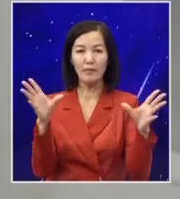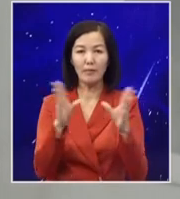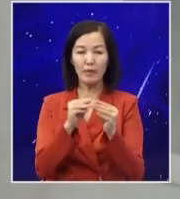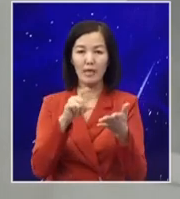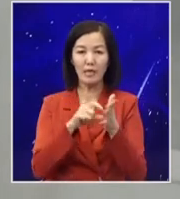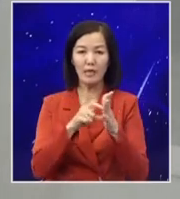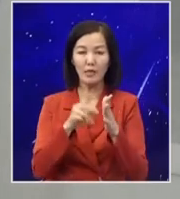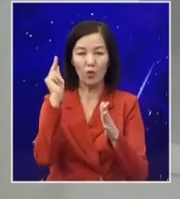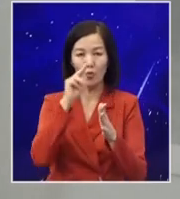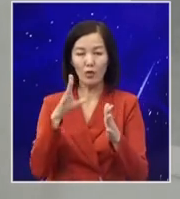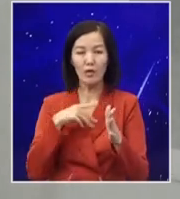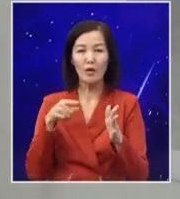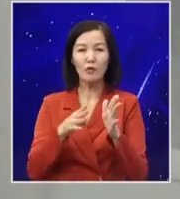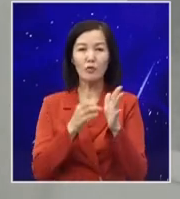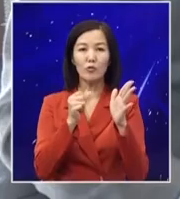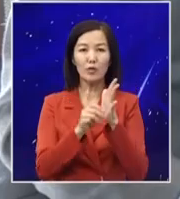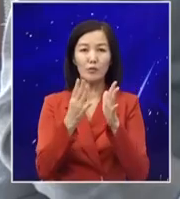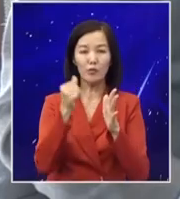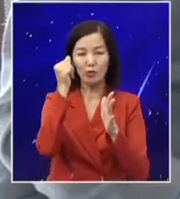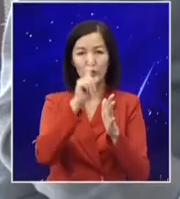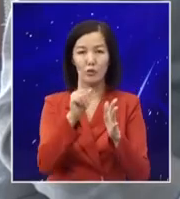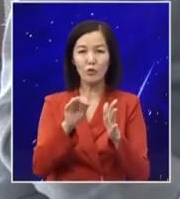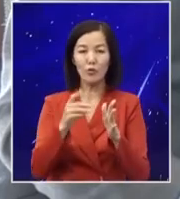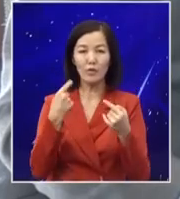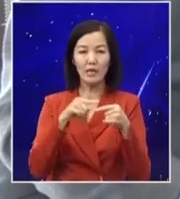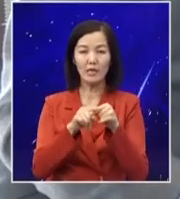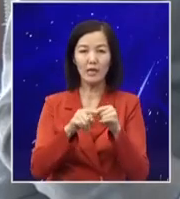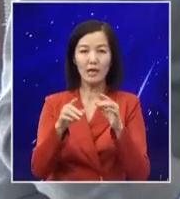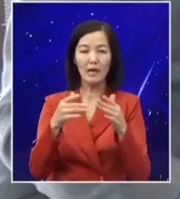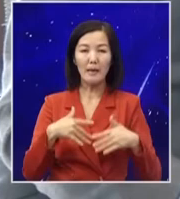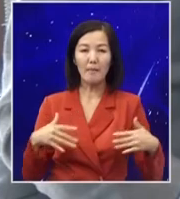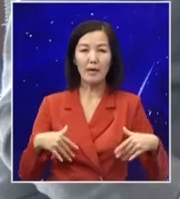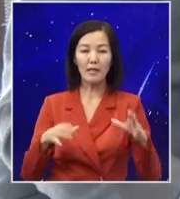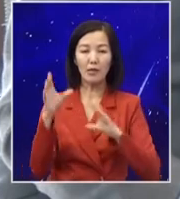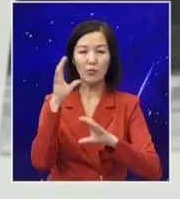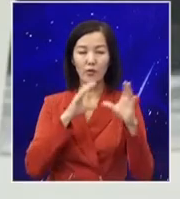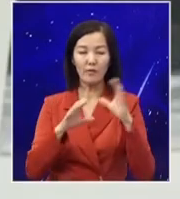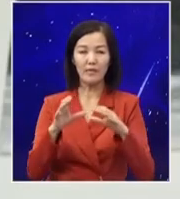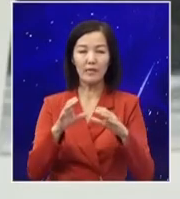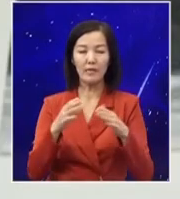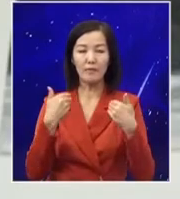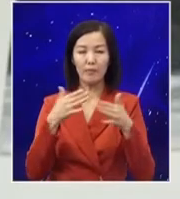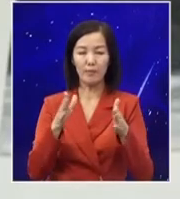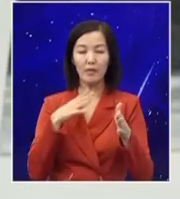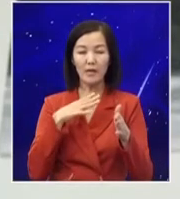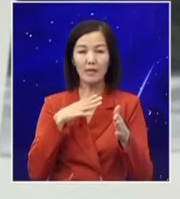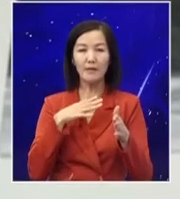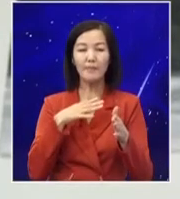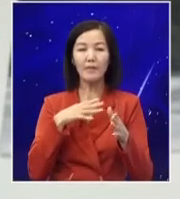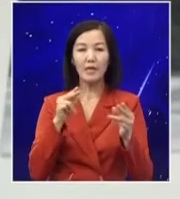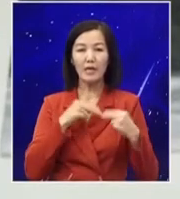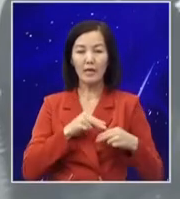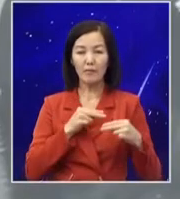Ал 1964 жылы Алматы зоотехникалық малдәрігерлік институтын зоотехник мамандығы бойынша тәмамдаған. Еңбек